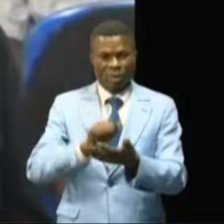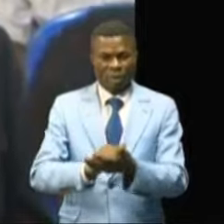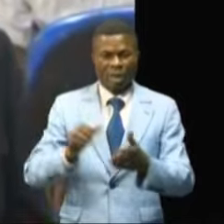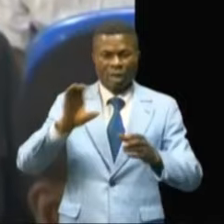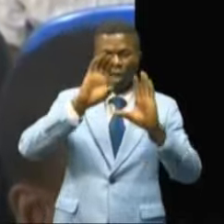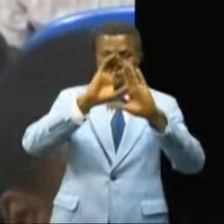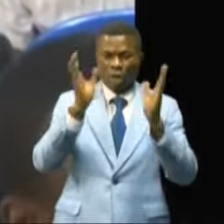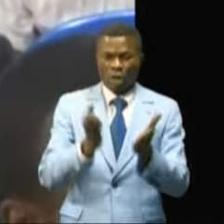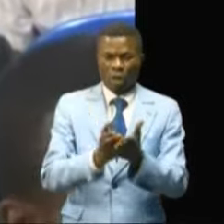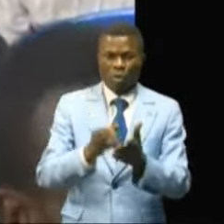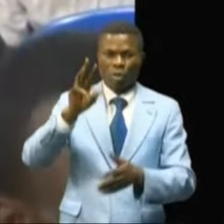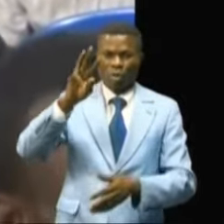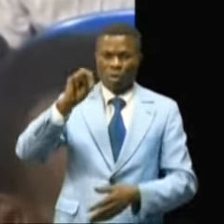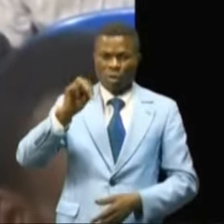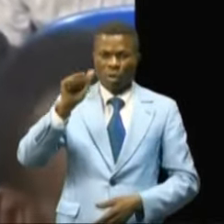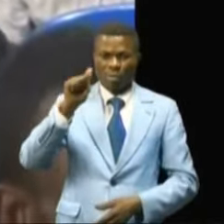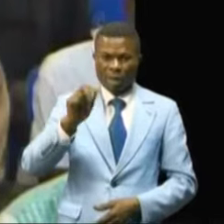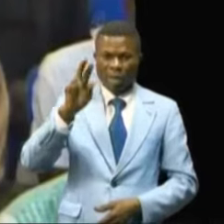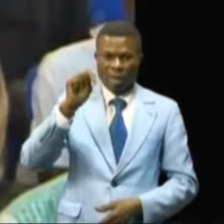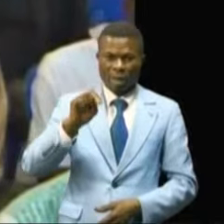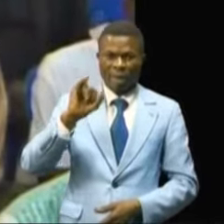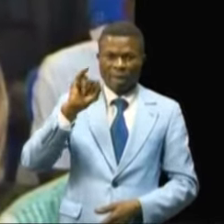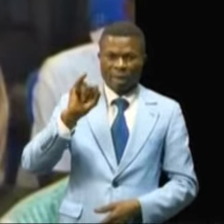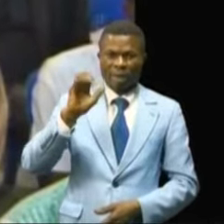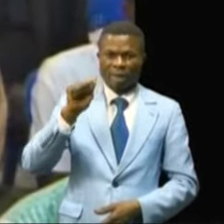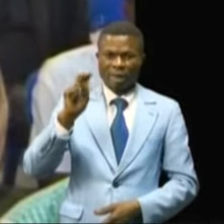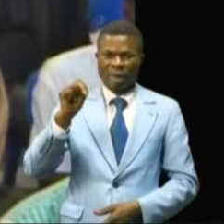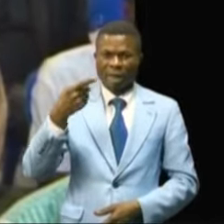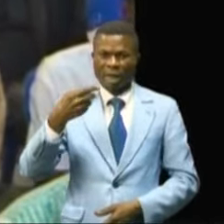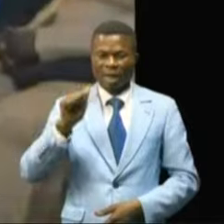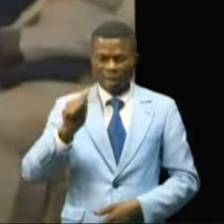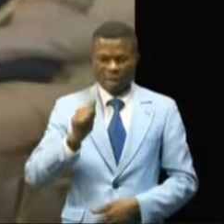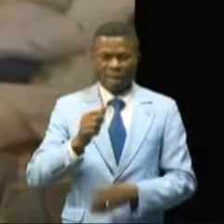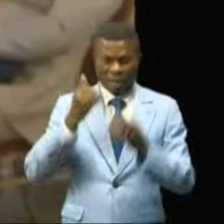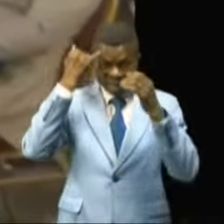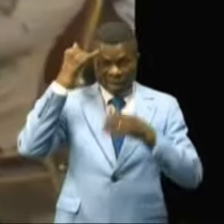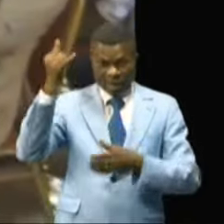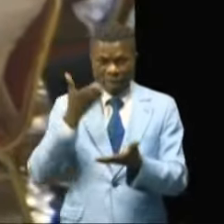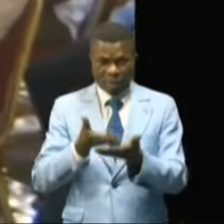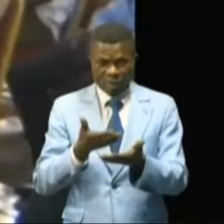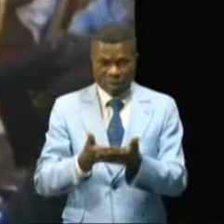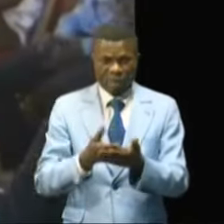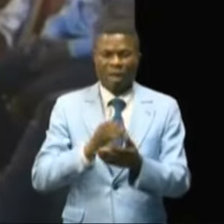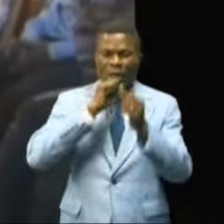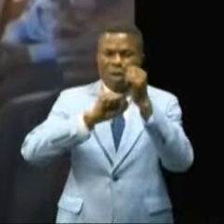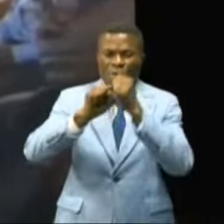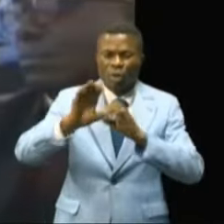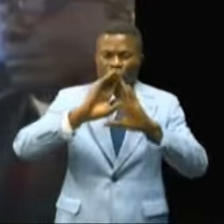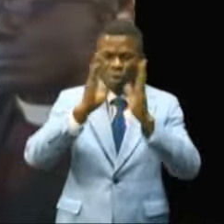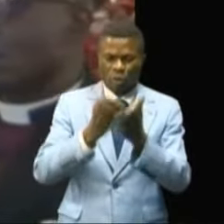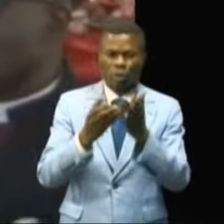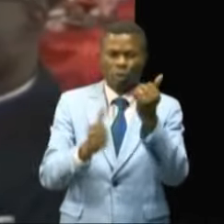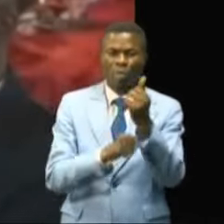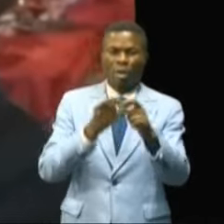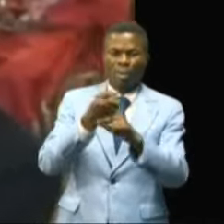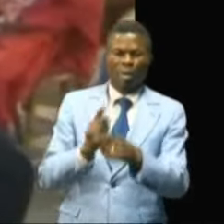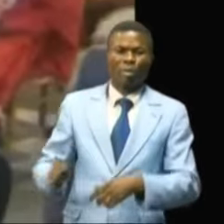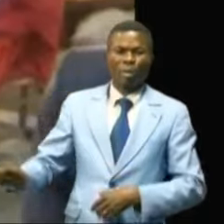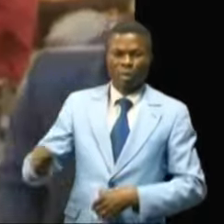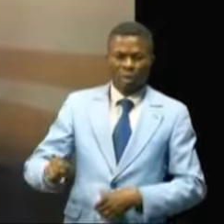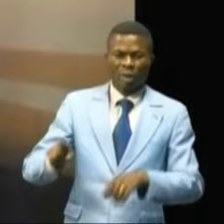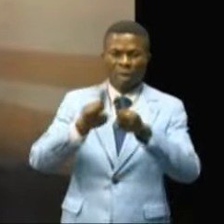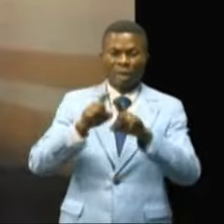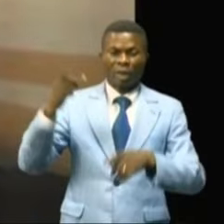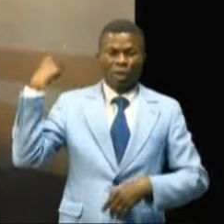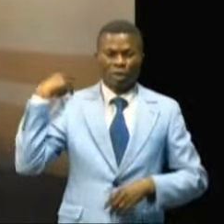communauté Manyanga de l'Ouzi, sous l'égide de l'Ouzi Luetu, a pris l'initiative de sensibiliser les ressortissants de ce territoire et les